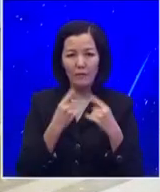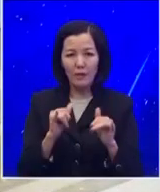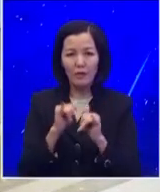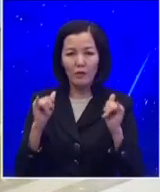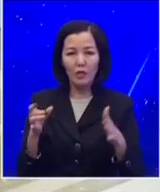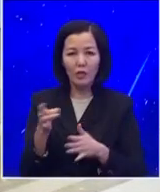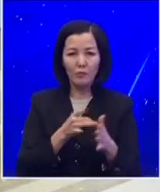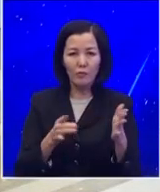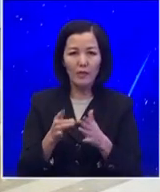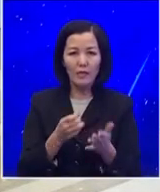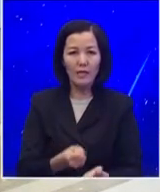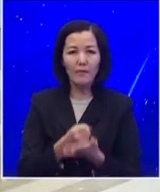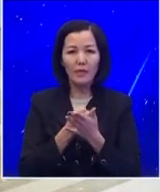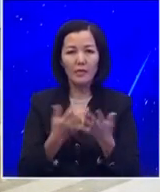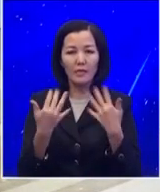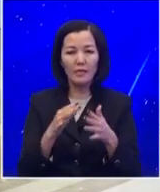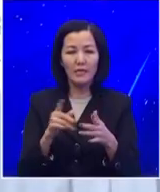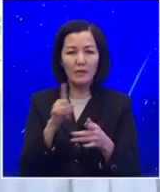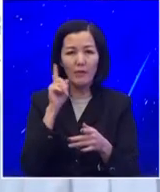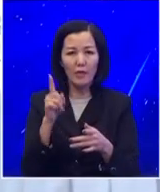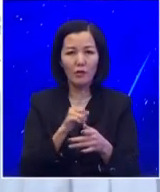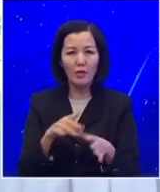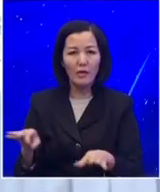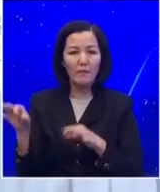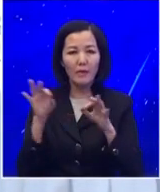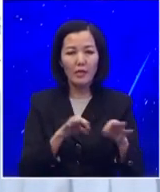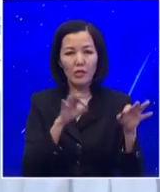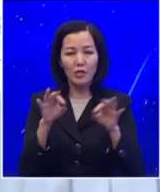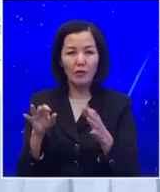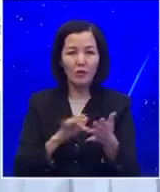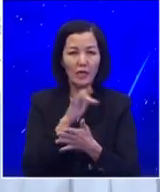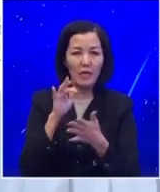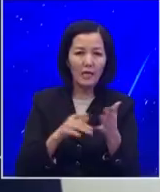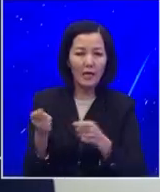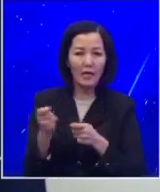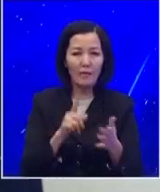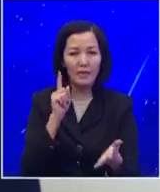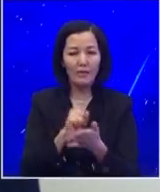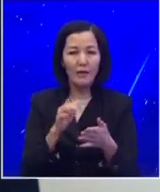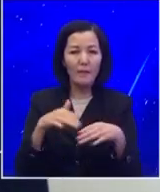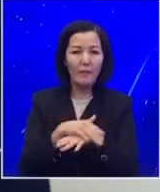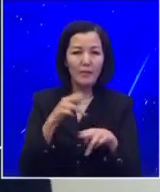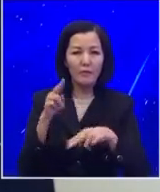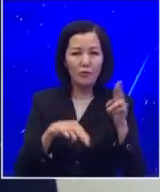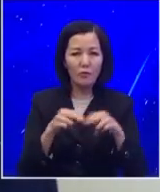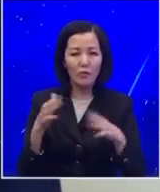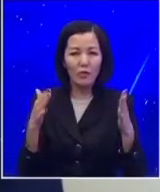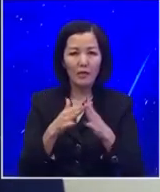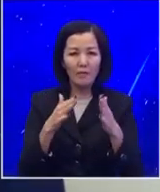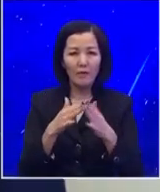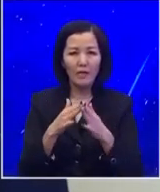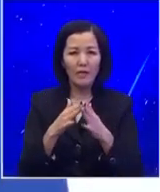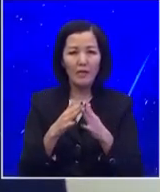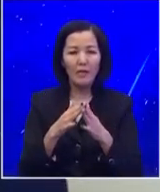в республике. Для поддержки сельской молодежи, переезжающей в города, акиматы должны массово строить компактное